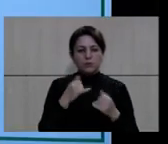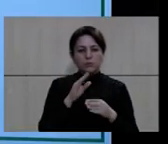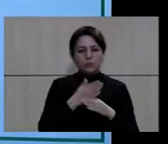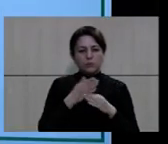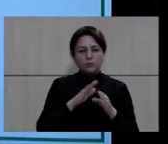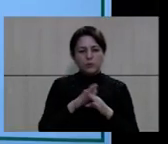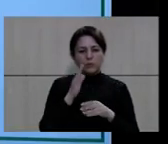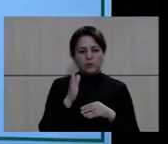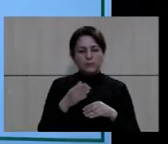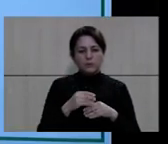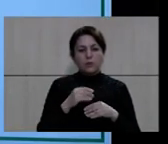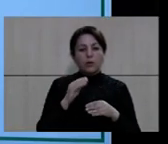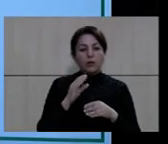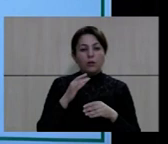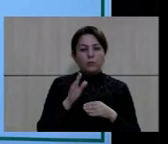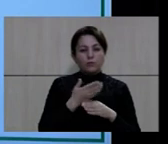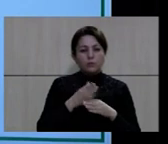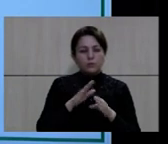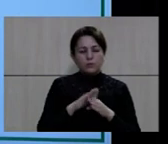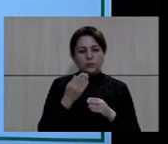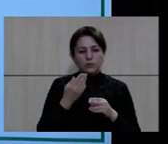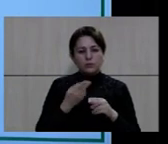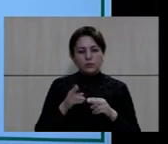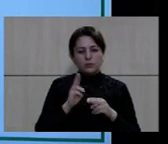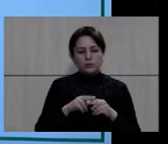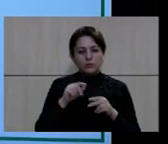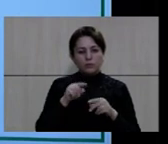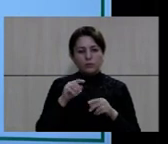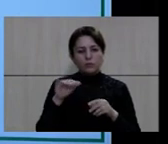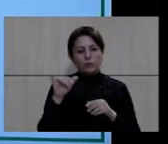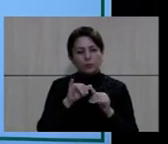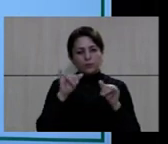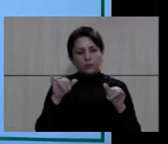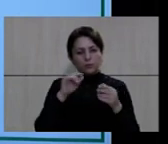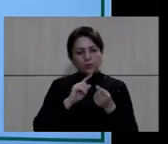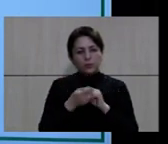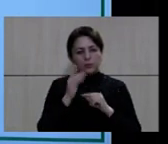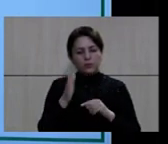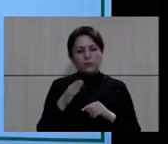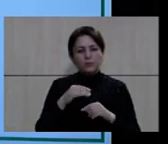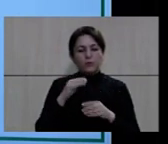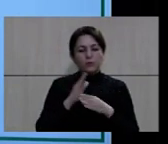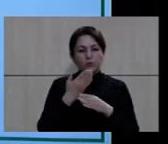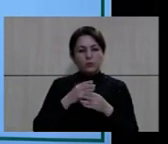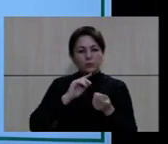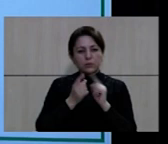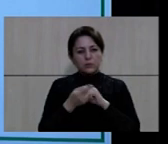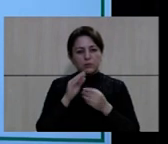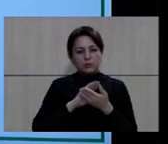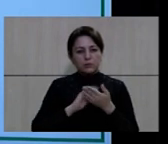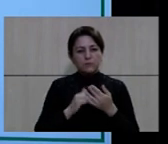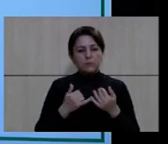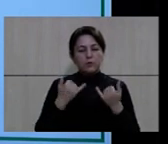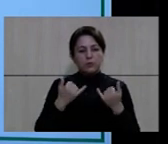bajaramiz. Bo'lishni bajarish uchun uni ko'paytirishga aylantiramiz. Ya'ni bo'luvchini teskarisiga yozib olamiz. Endi